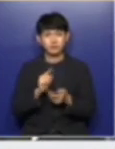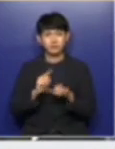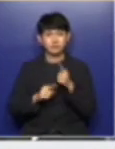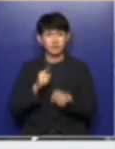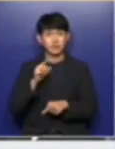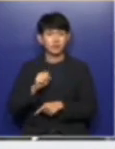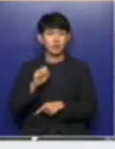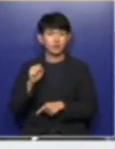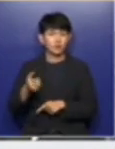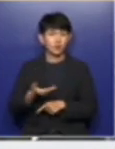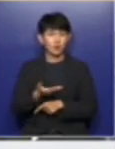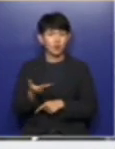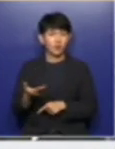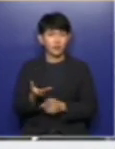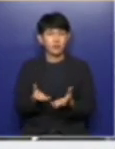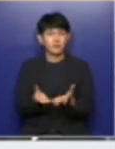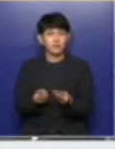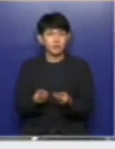ในพื้นที่พูดแล้วสะท้อน